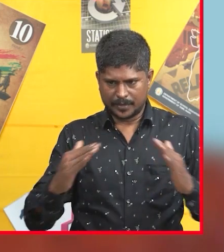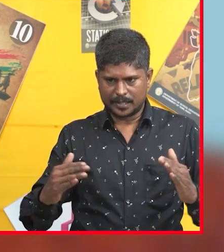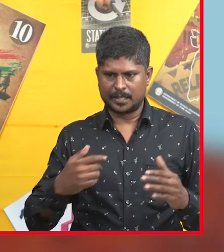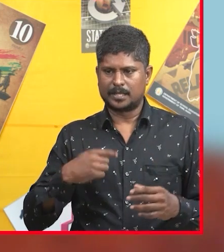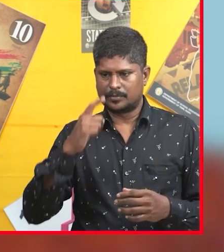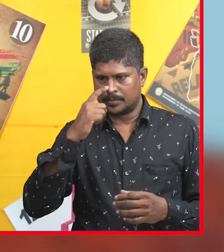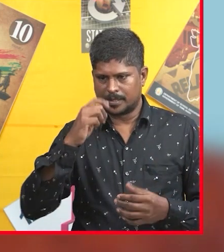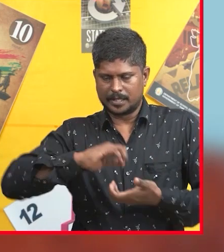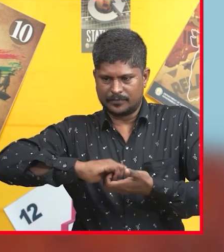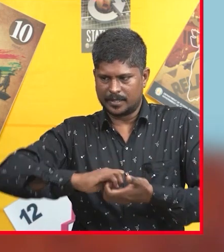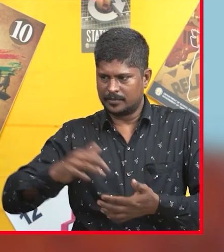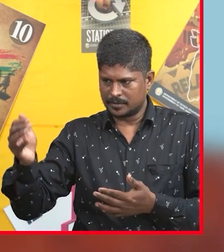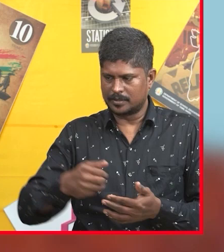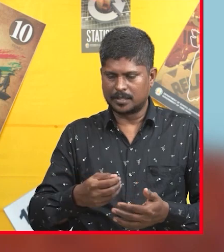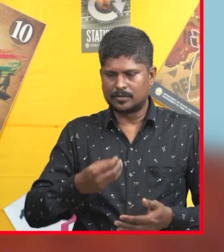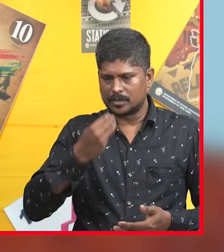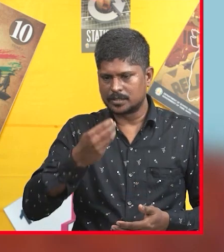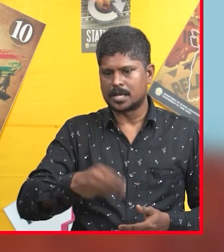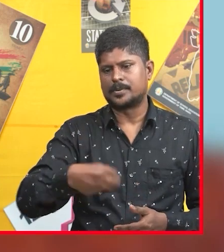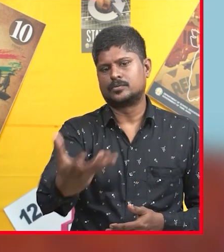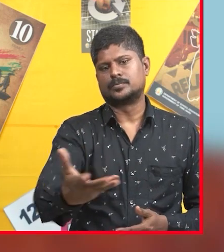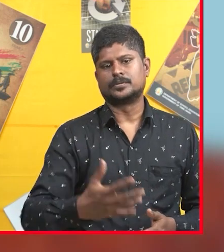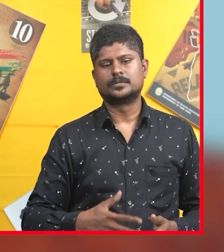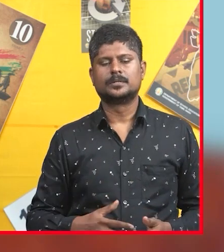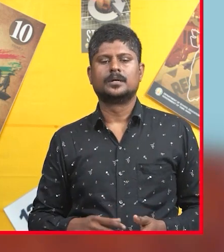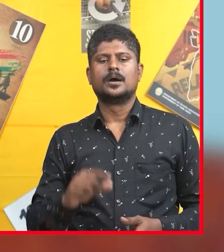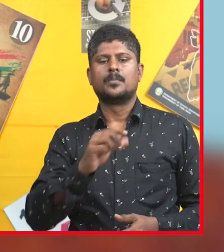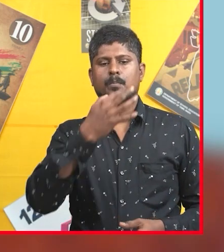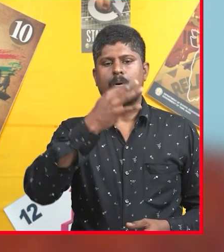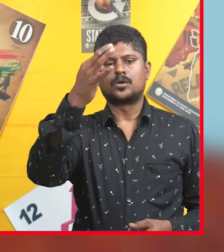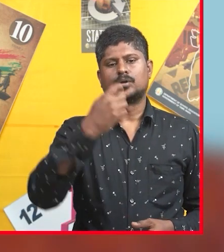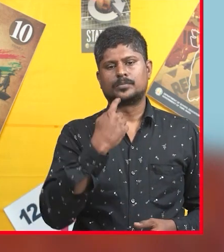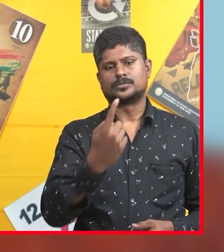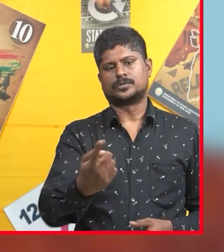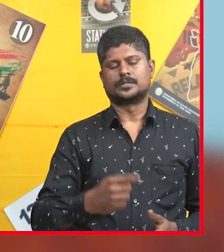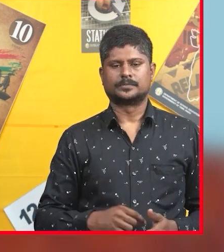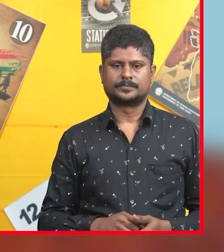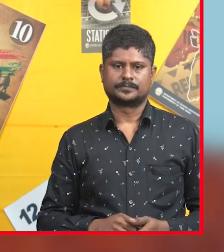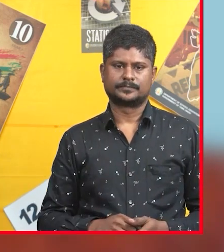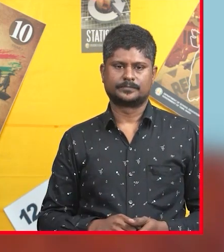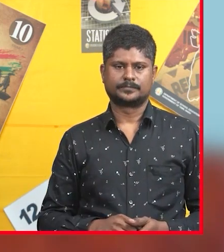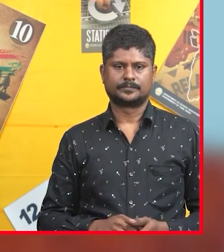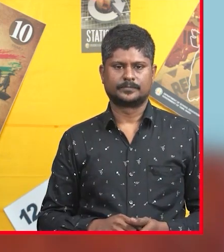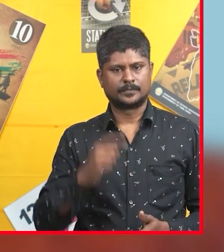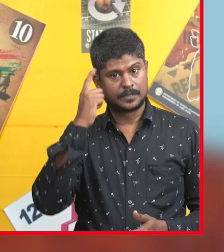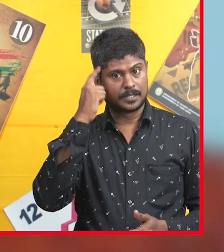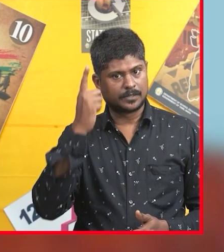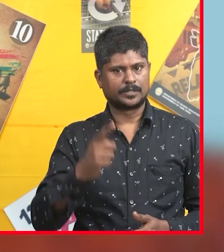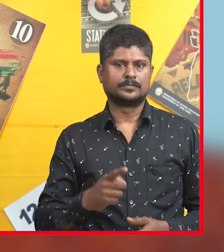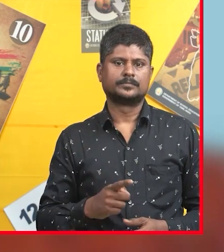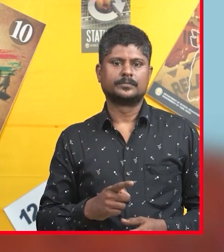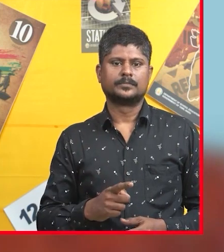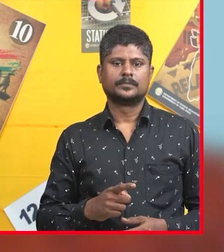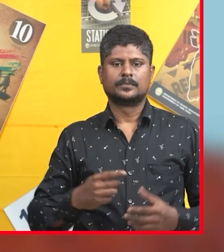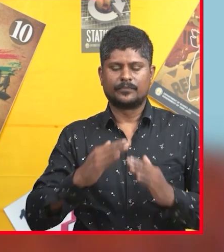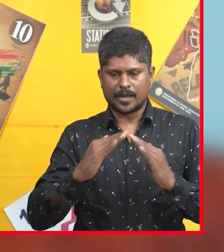வந்துட்டாங்க அப்படிங்கிற மகிழ்ச்சி அடைவாங்க அப்படின்னு நற்றிணையில 142வது பாடல் சொல்லுது. சரிங்களா, குடும்ப தலைவி